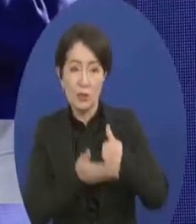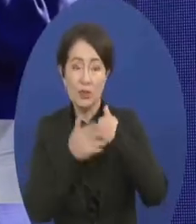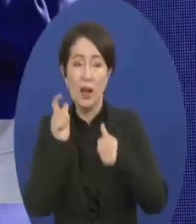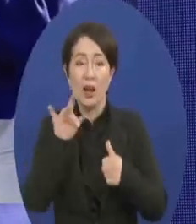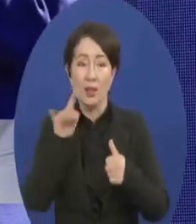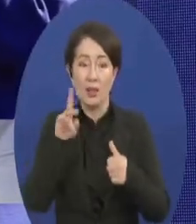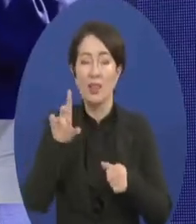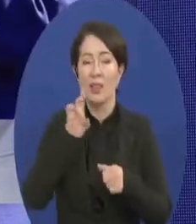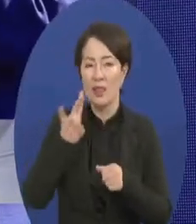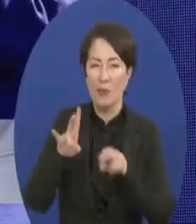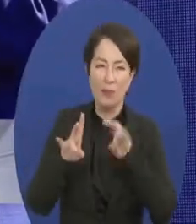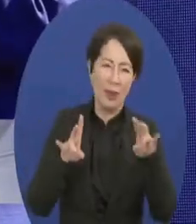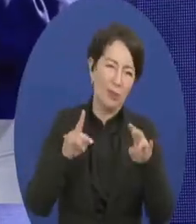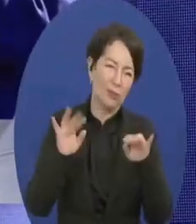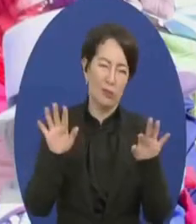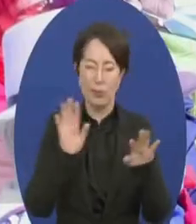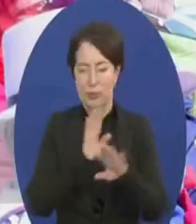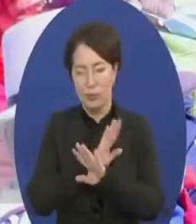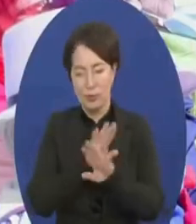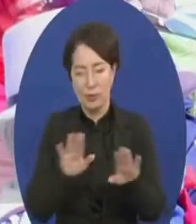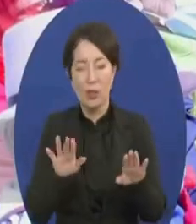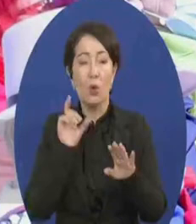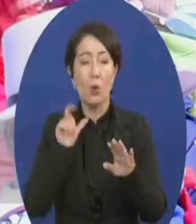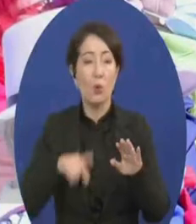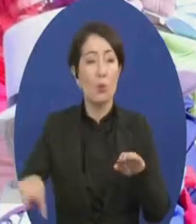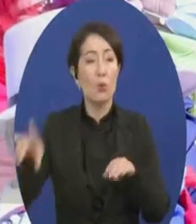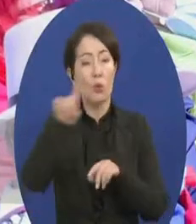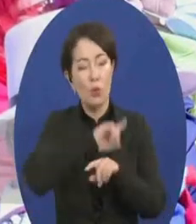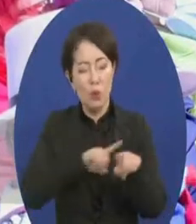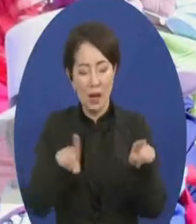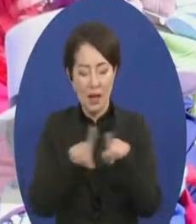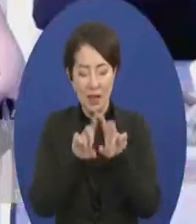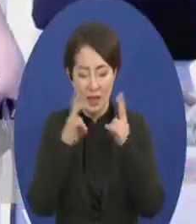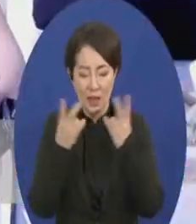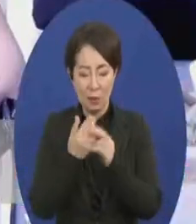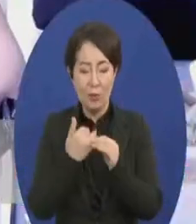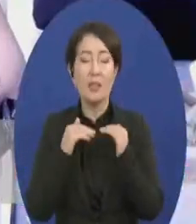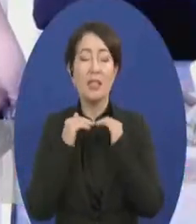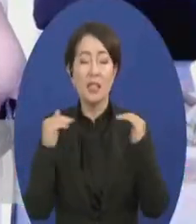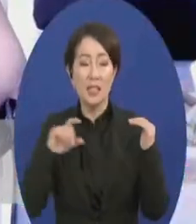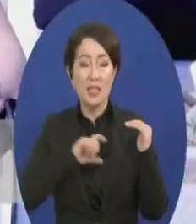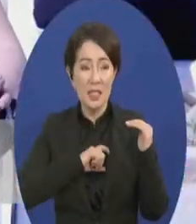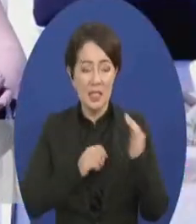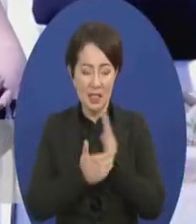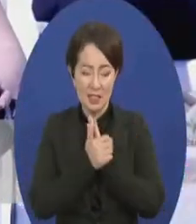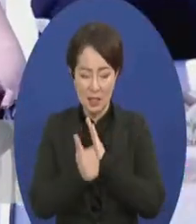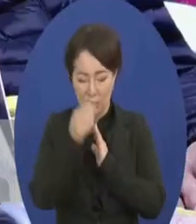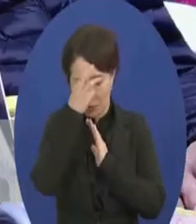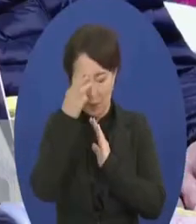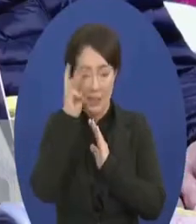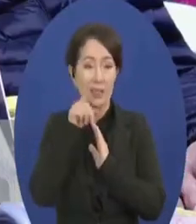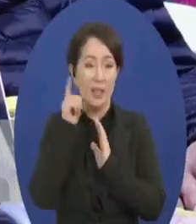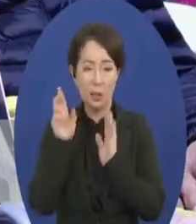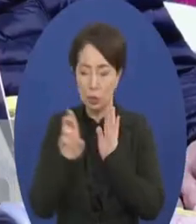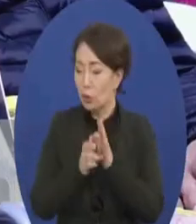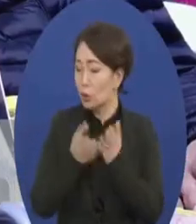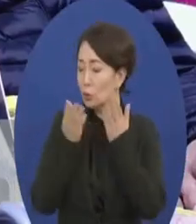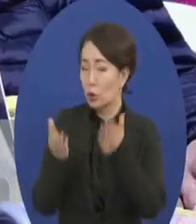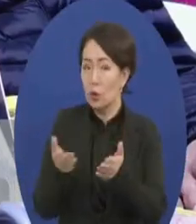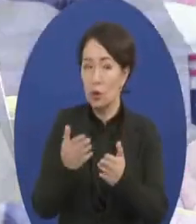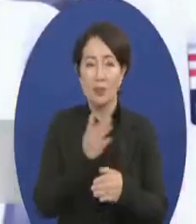Эрдэнэ намчрахал талцлыг халж хүн бүр нийгмийн өмнө тэгшрэхтэй байж чадвартай мэдлэгтэй залууст боломж